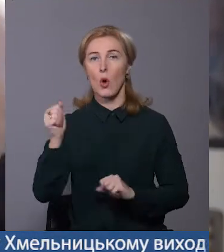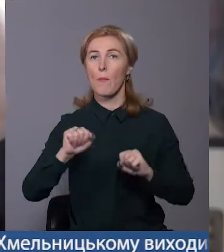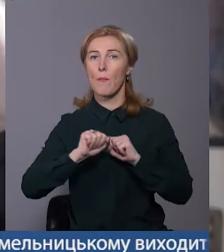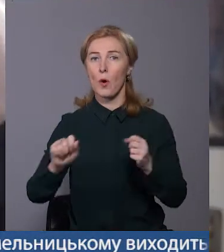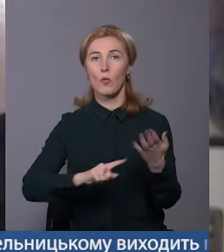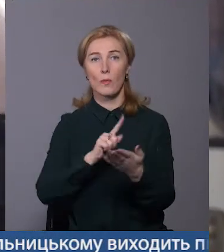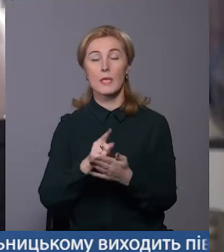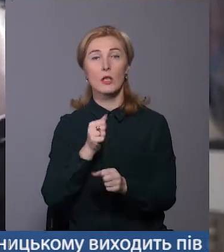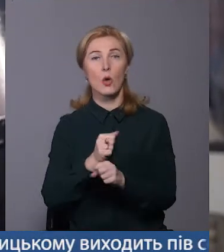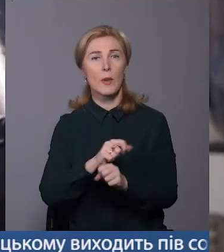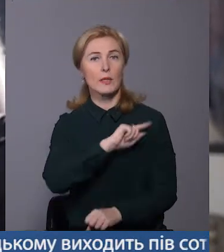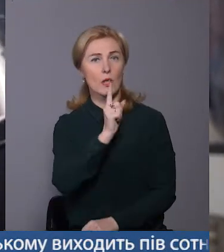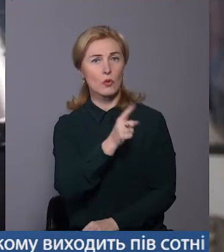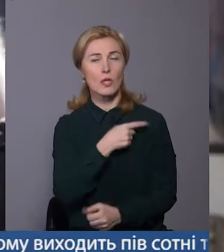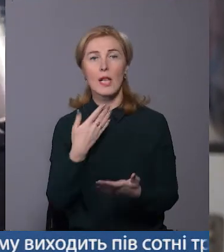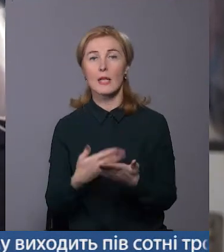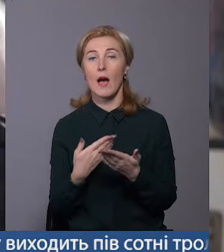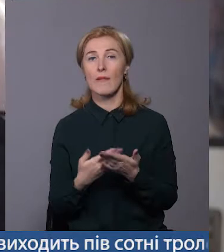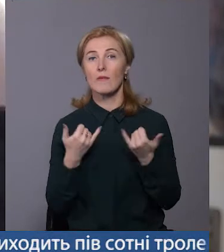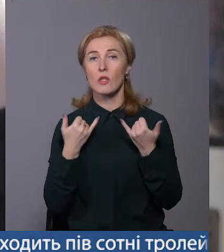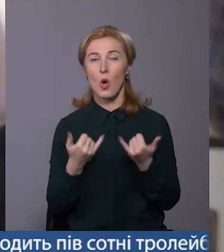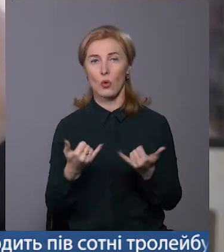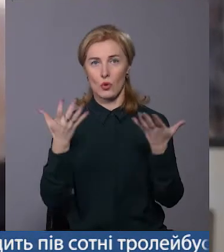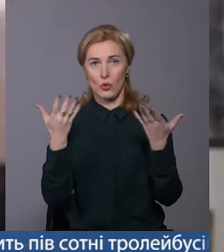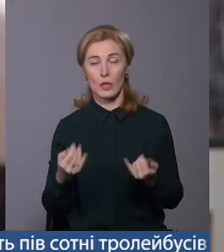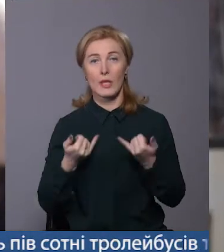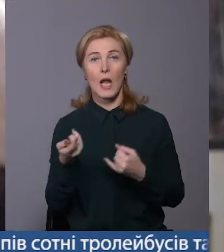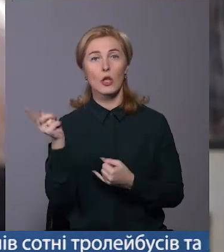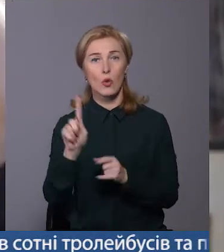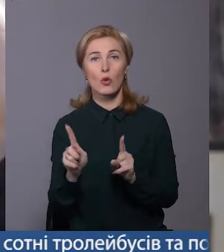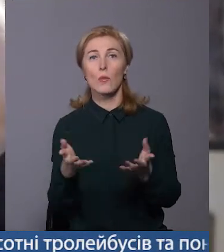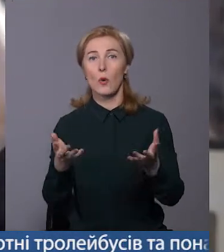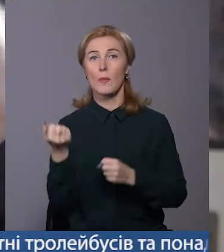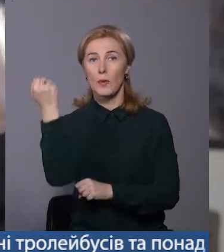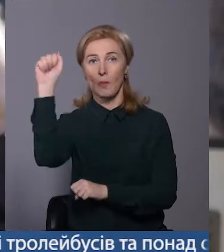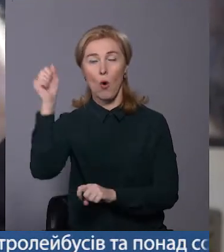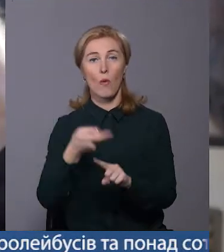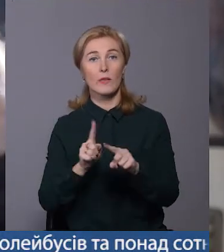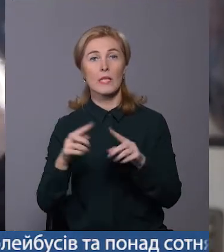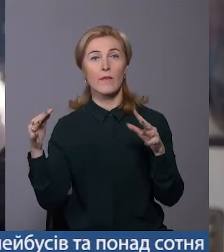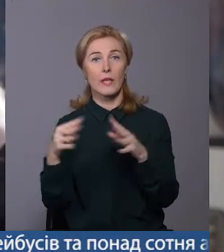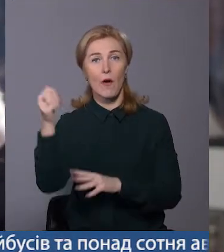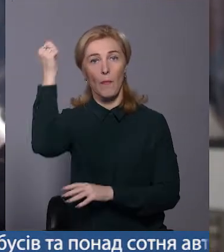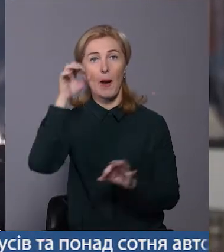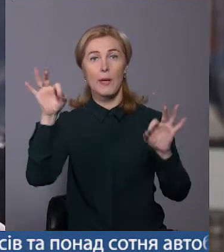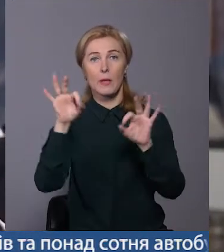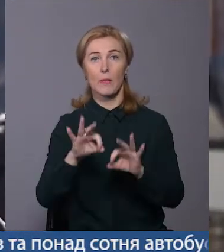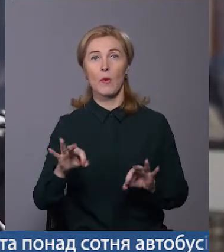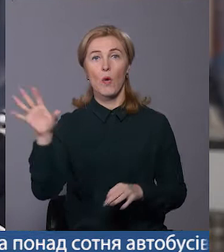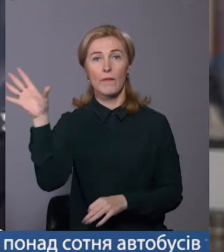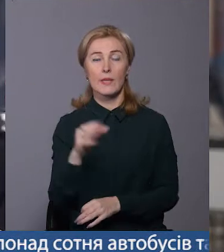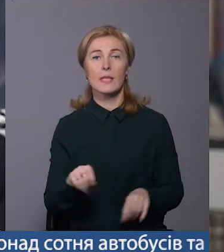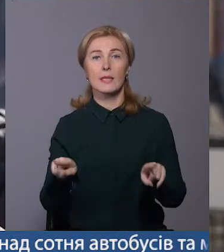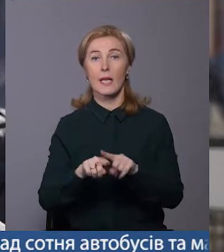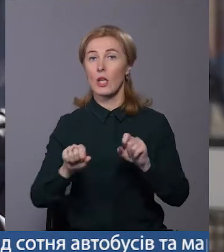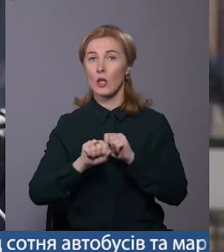робити надзусилля навіть в сьогоднішні дні для того, щоб отримати перемогу в цій війні. В пам'ять про Вадима, в пам'ять про всіх таких